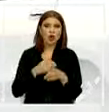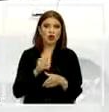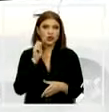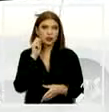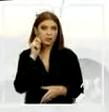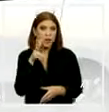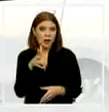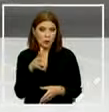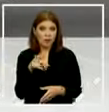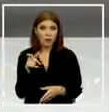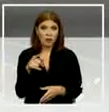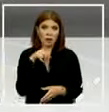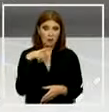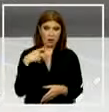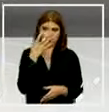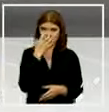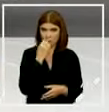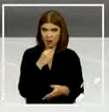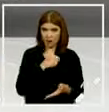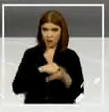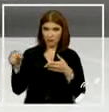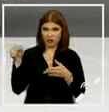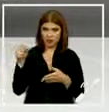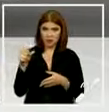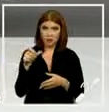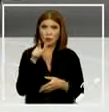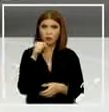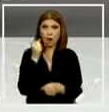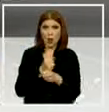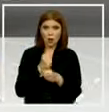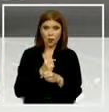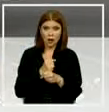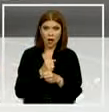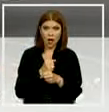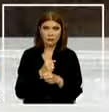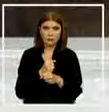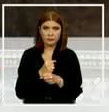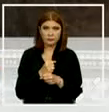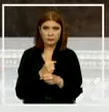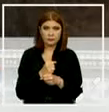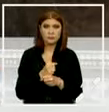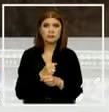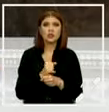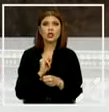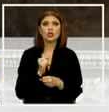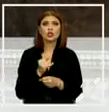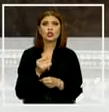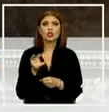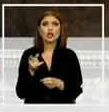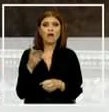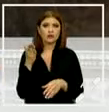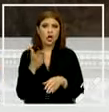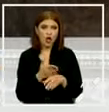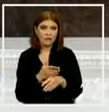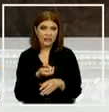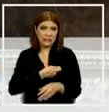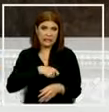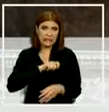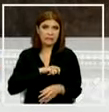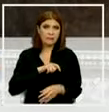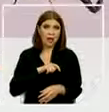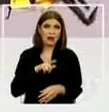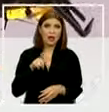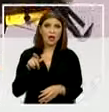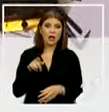era supărat că fusese dat afară de la firma de pază după o intervenție periculoasă, în urma căruia a fost rănit. În Spania, nu știu dacă